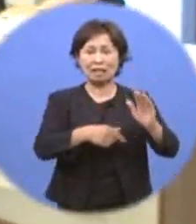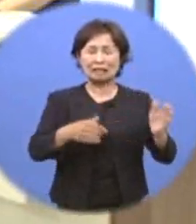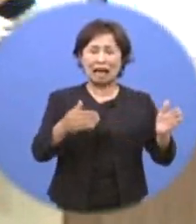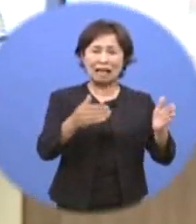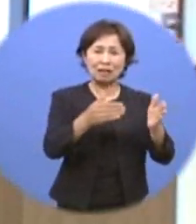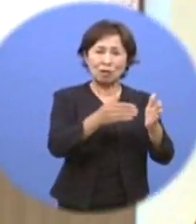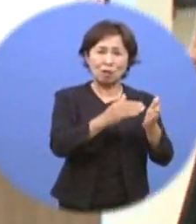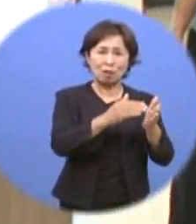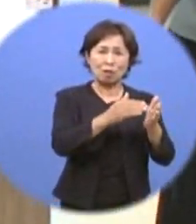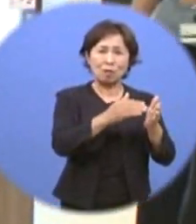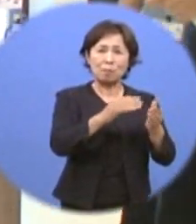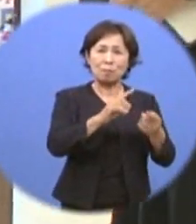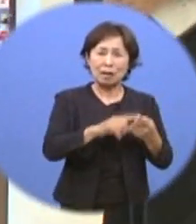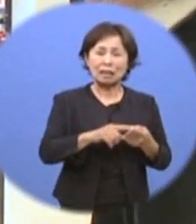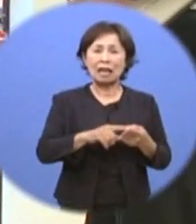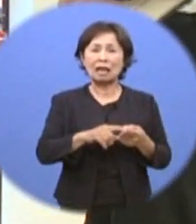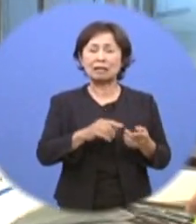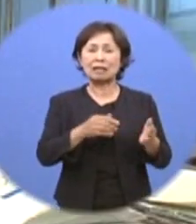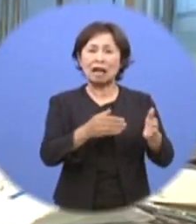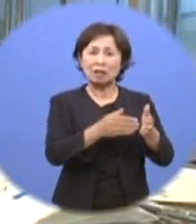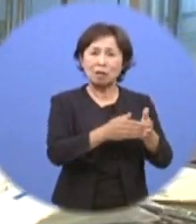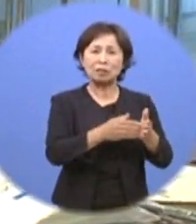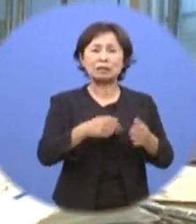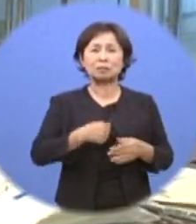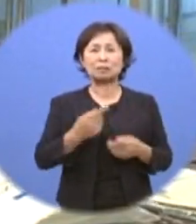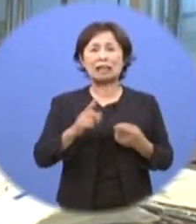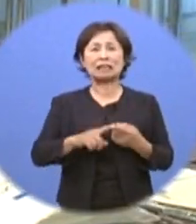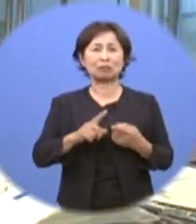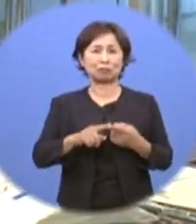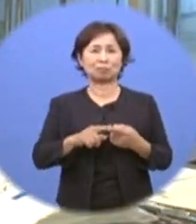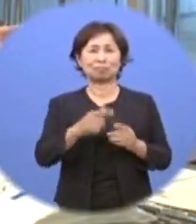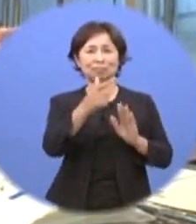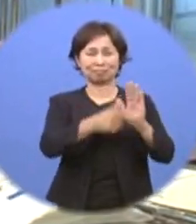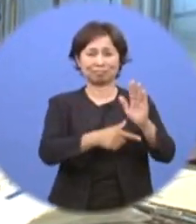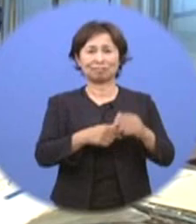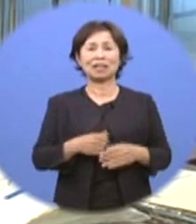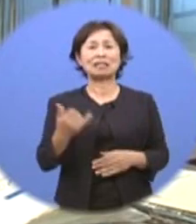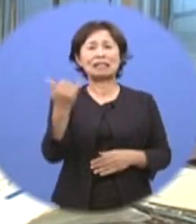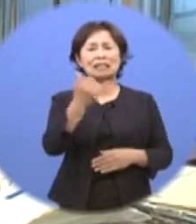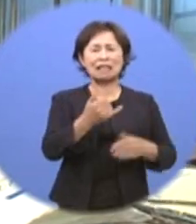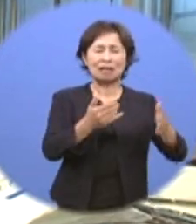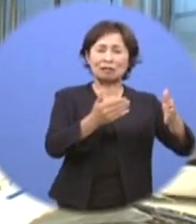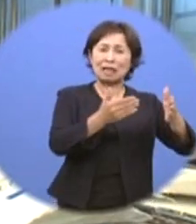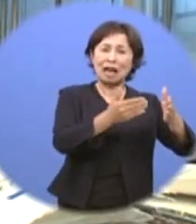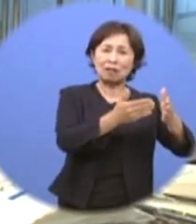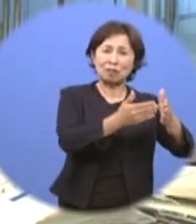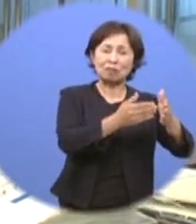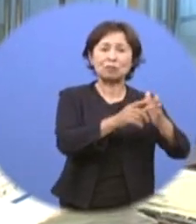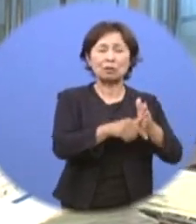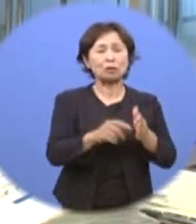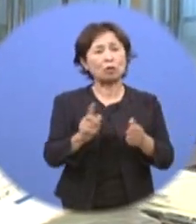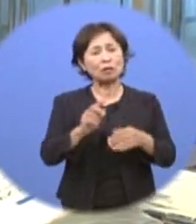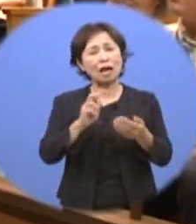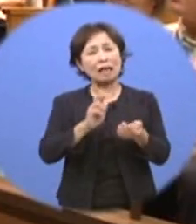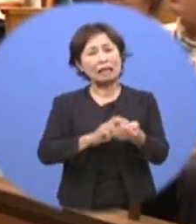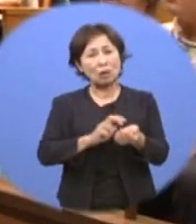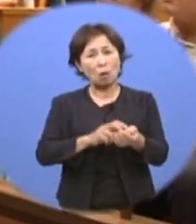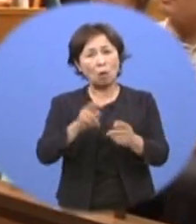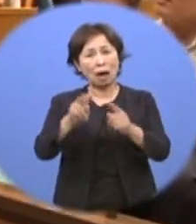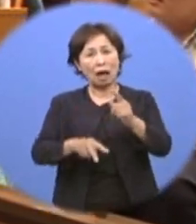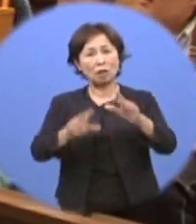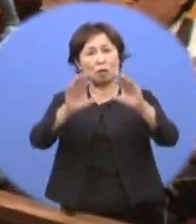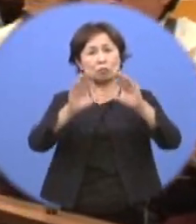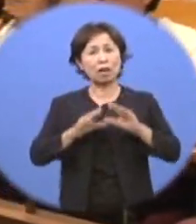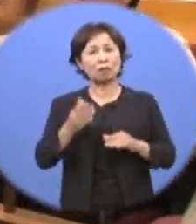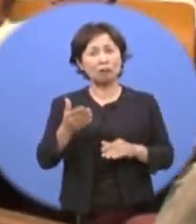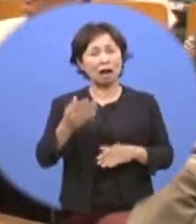ました。県民の皆さんに人生の最終段階でどのような医療や介護を受けるか